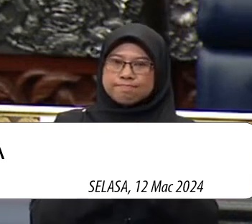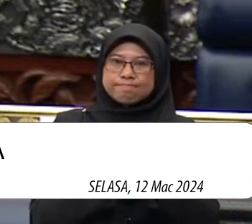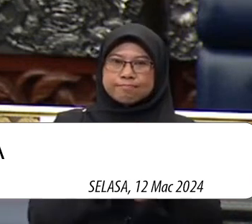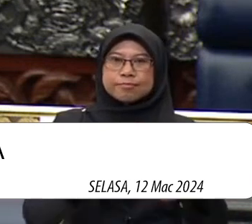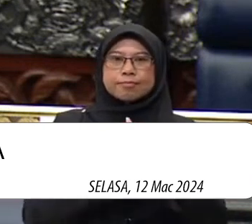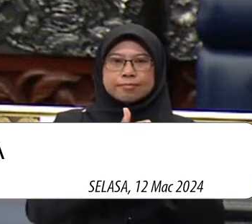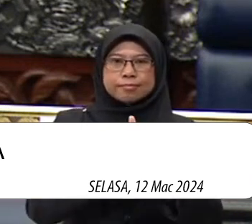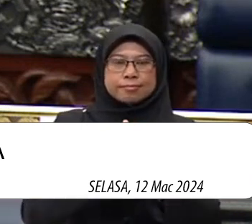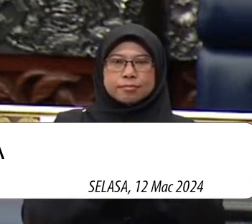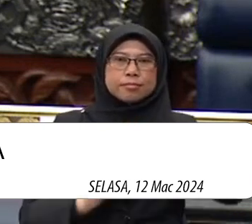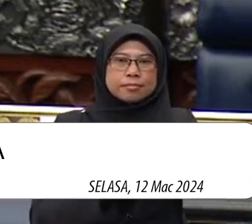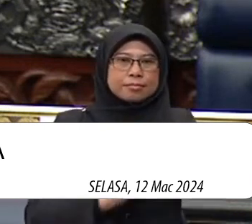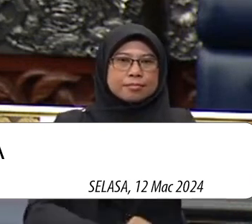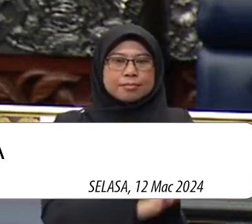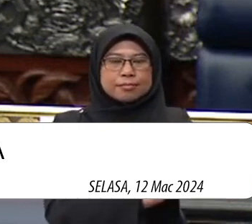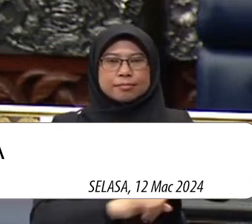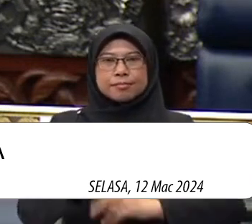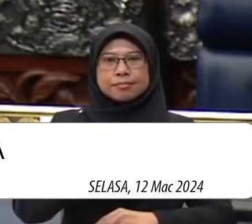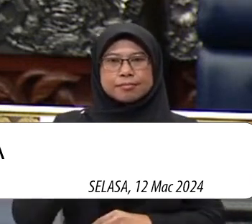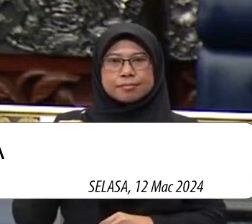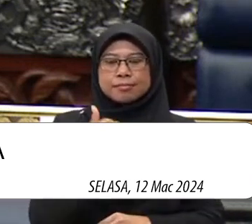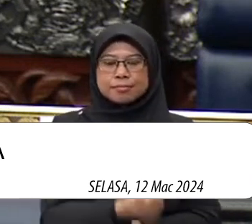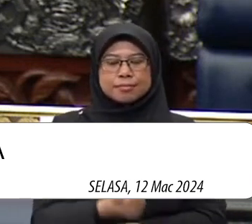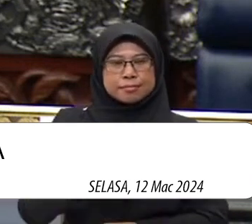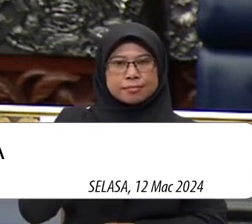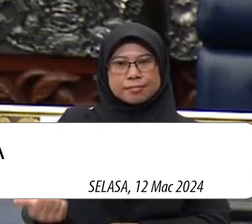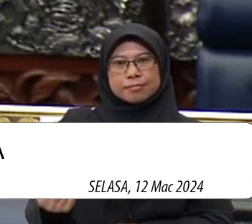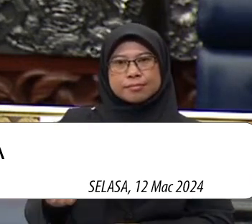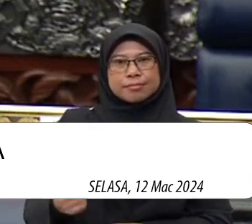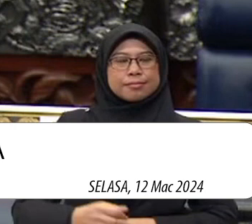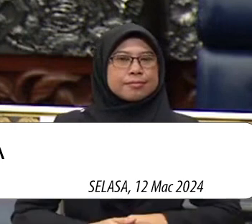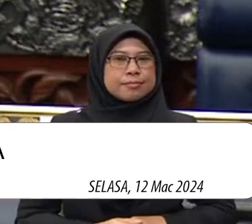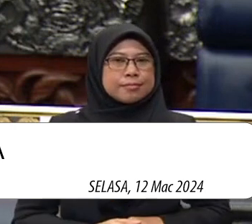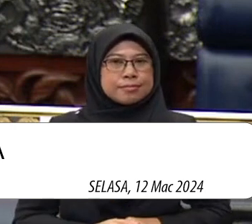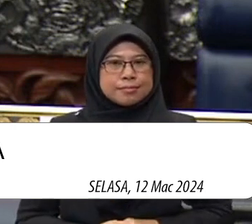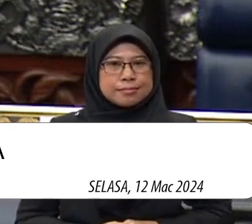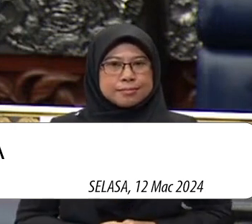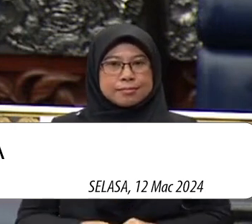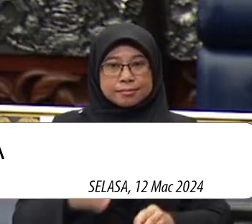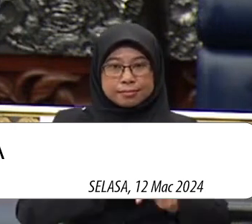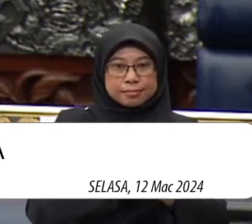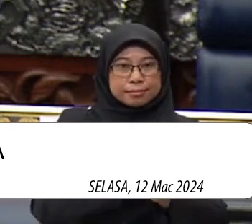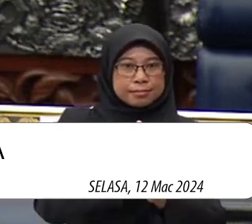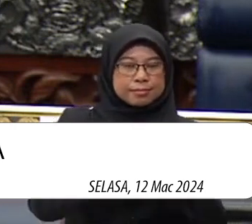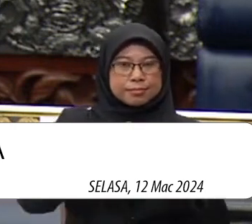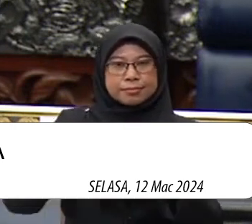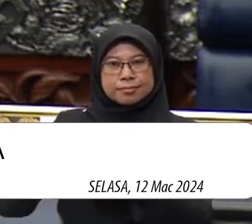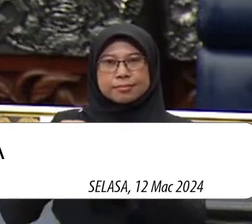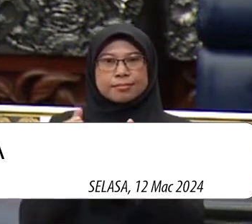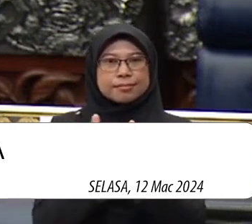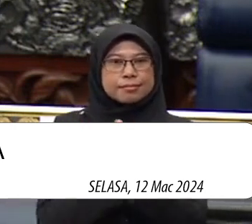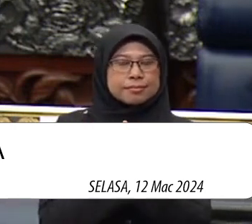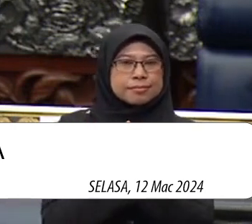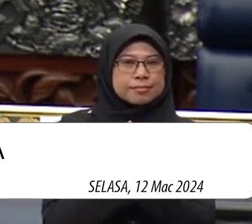perkongsian infrastruktur dan peralatan manakala dalam bidang-bidang yang berkaitan